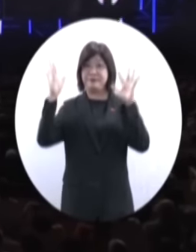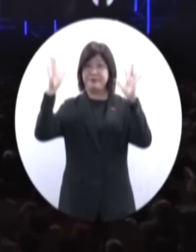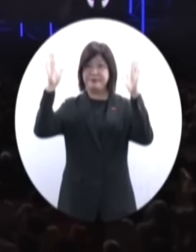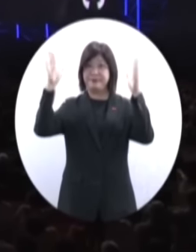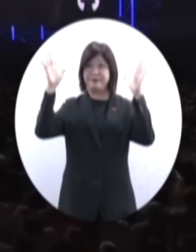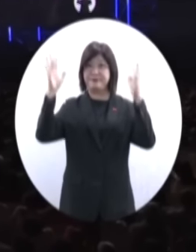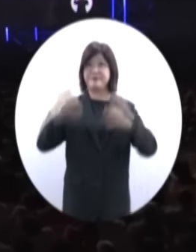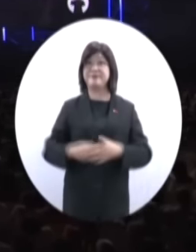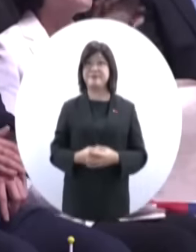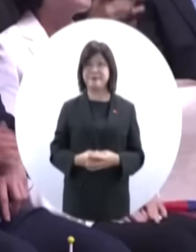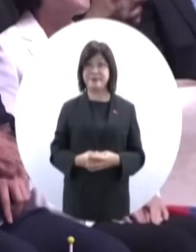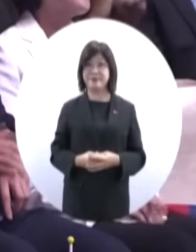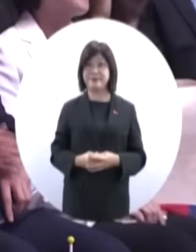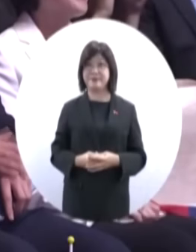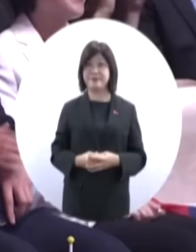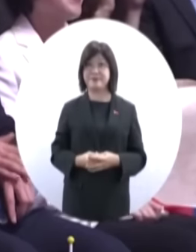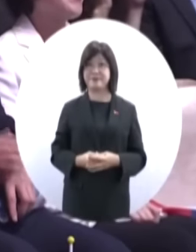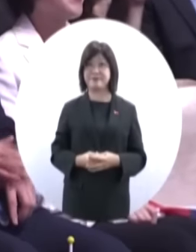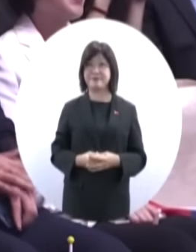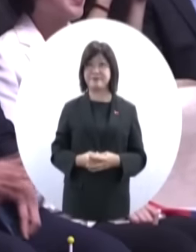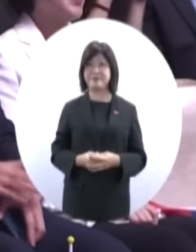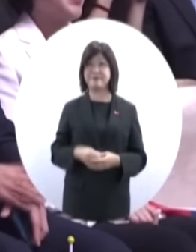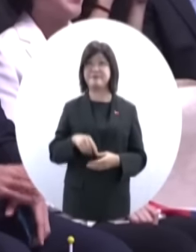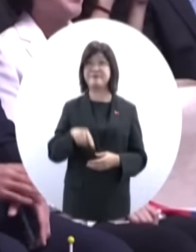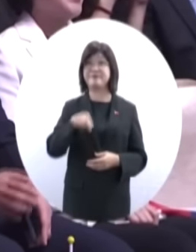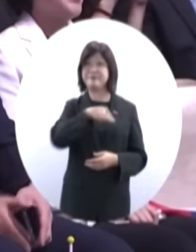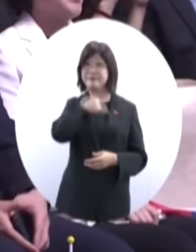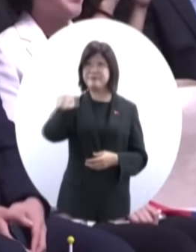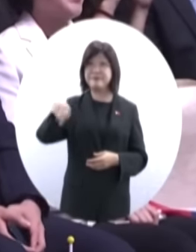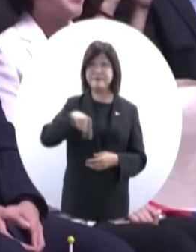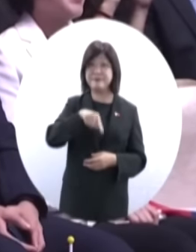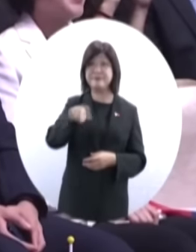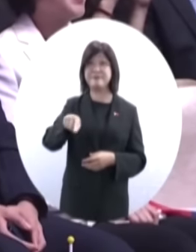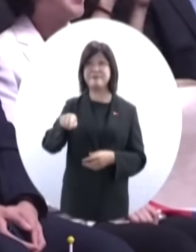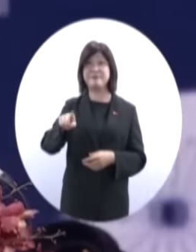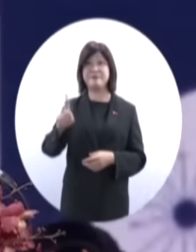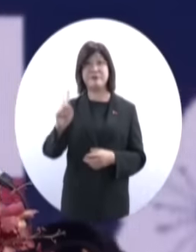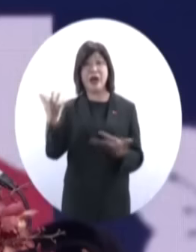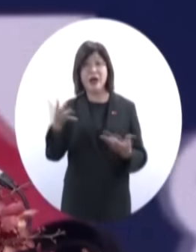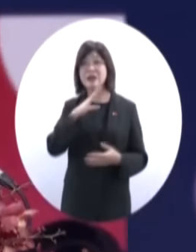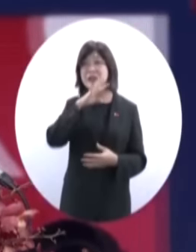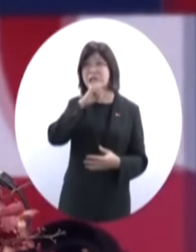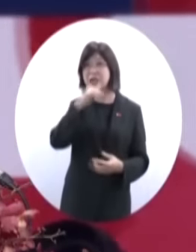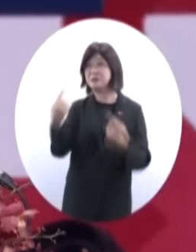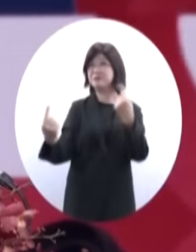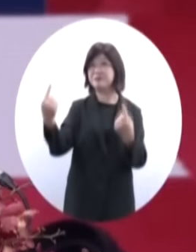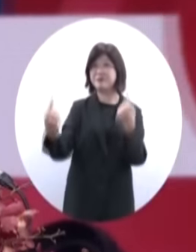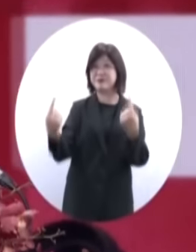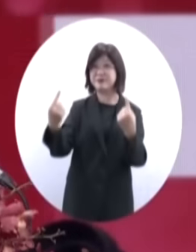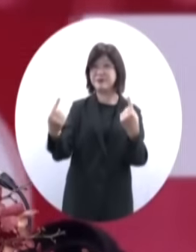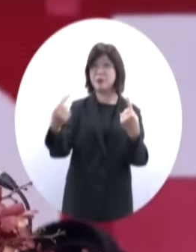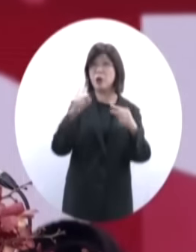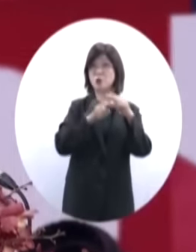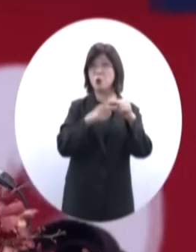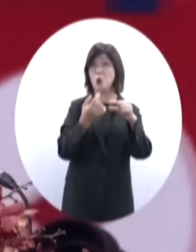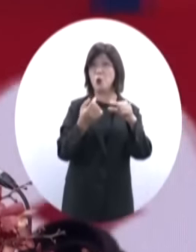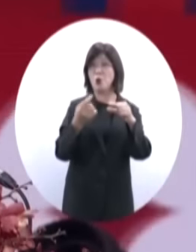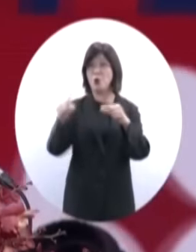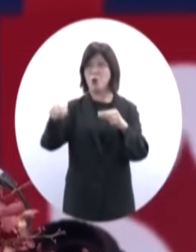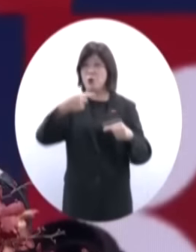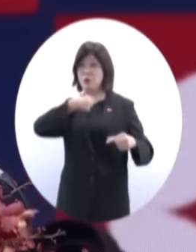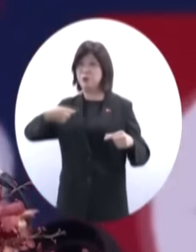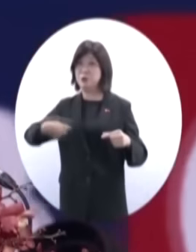说好话，存好心，做好事。 蛮好的，我觉得。 那你去逗人家干嘛啦？生日有在吵架的吗？请问，来，请问